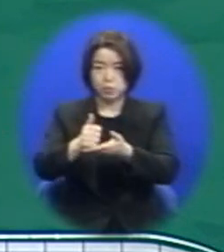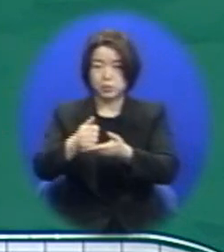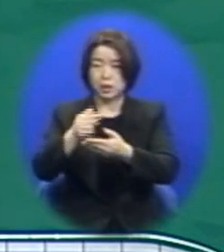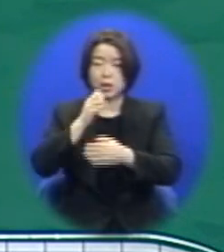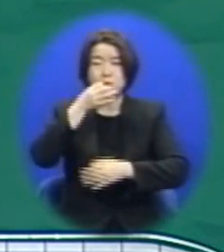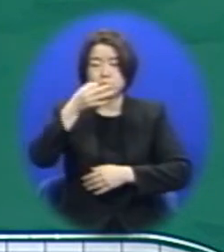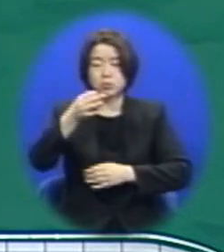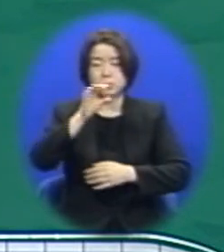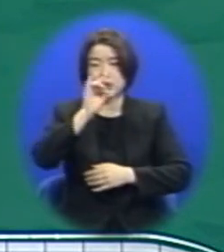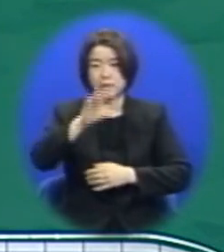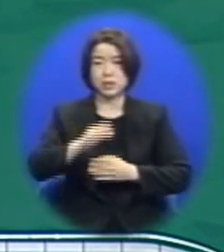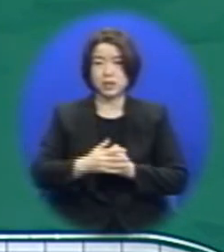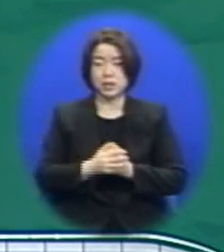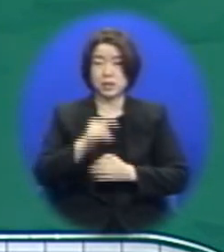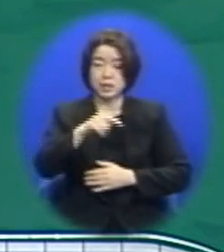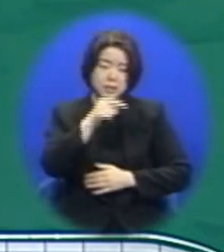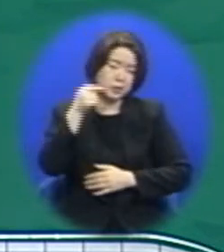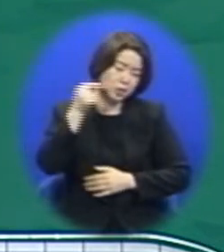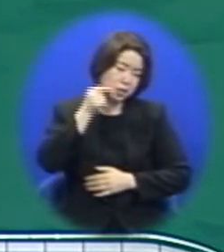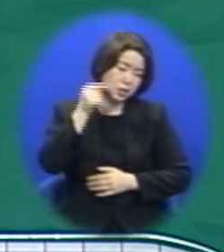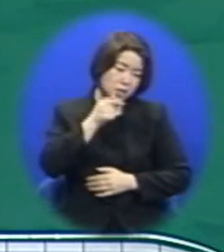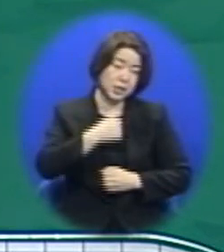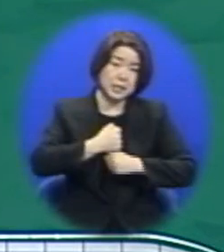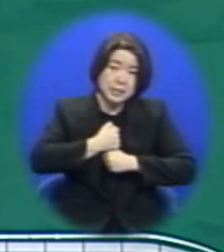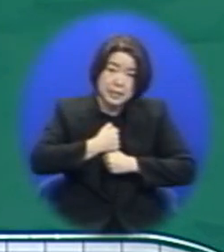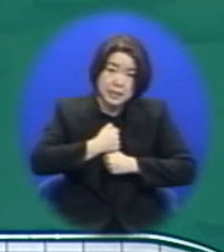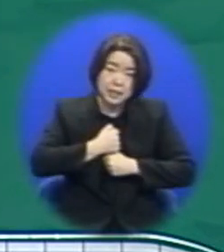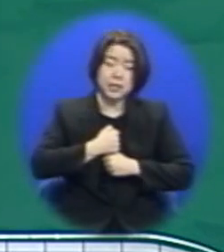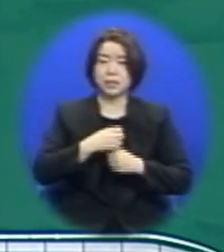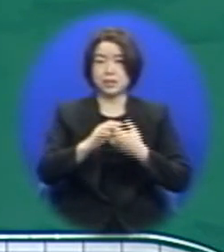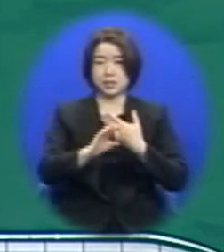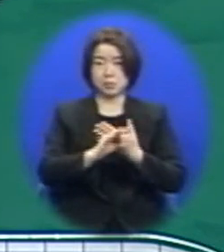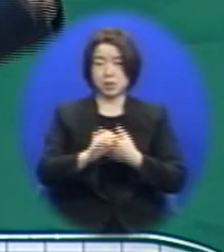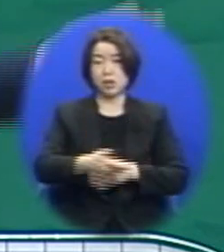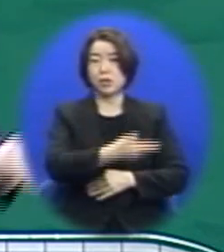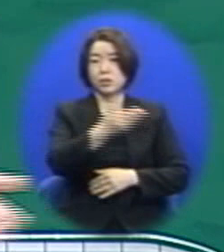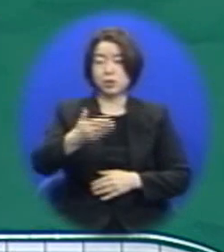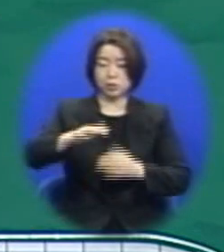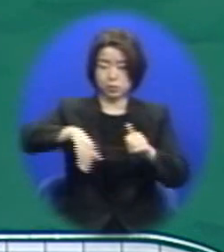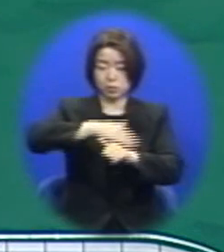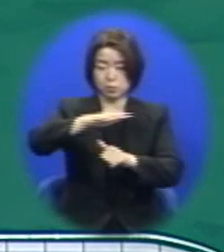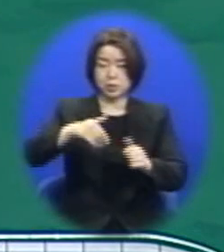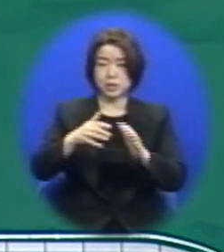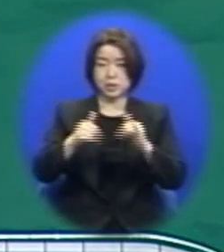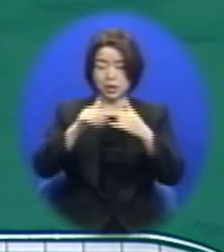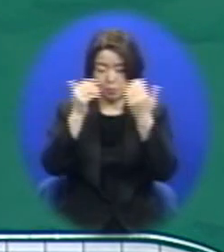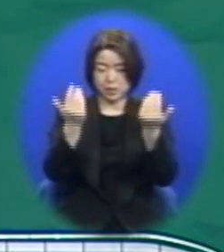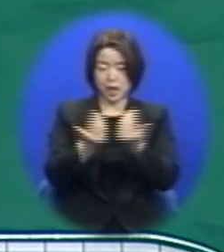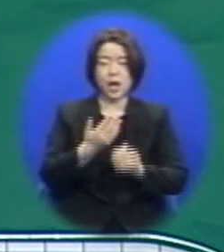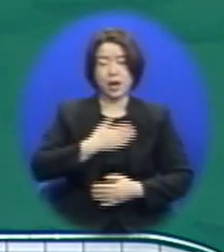이것을 철저하게 지키려고 한다면 여러분 주위의 사람들이 다 압니다.